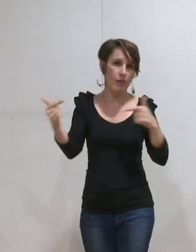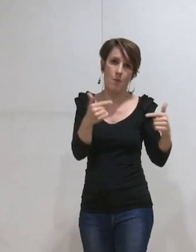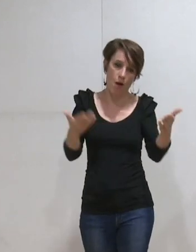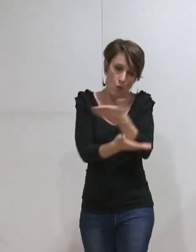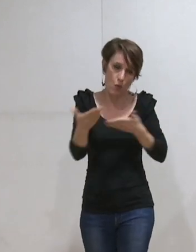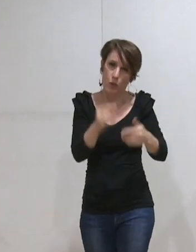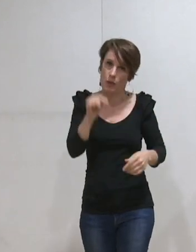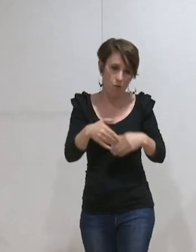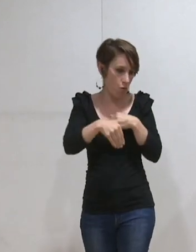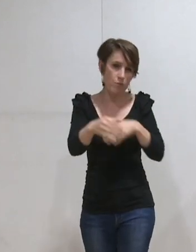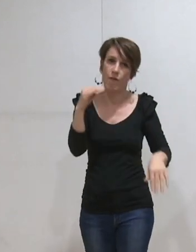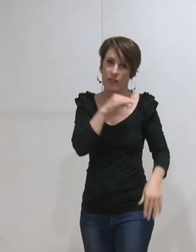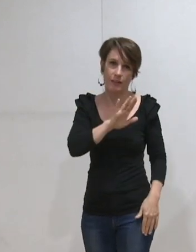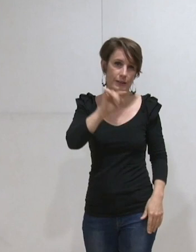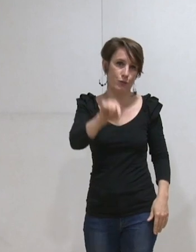le